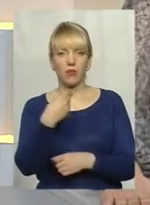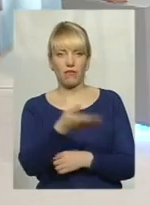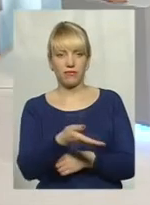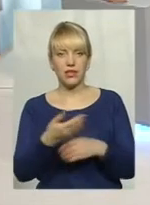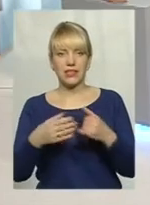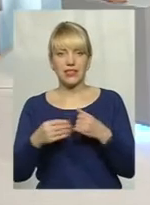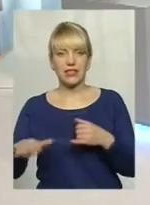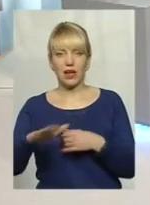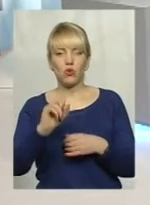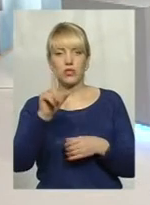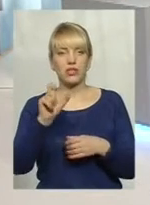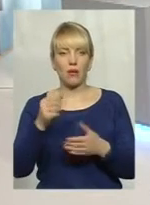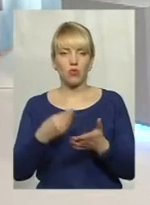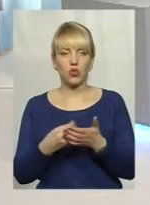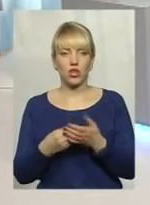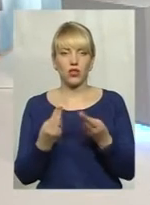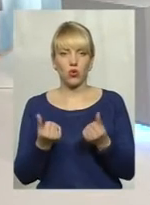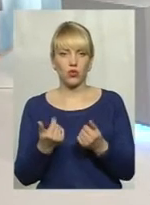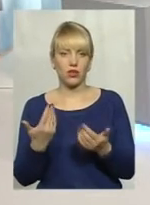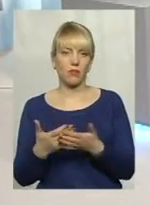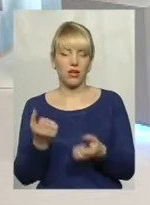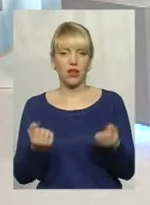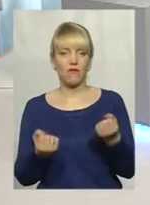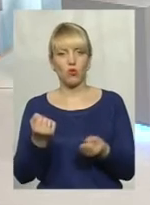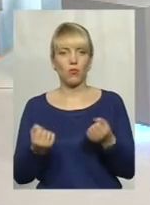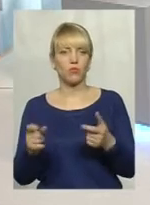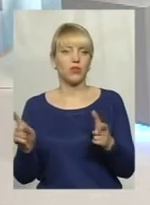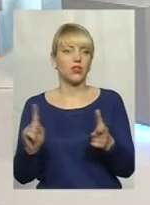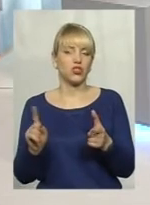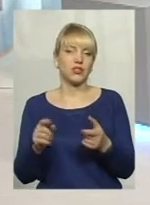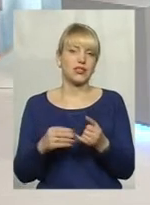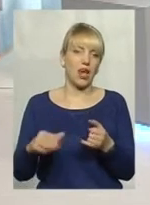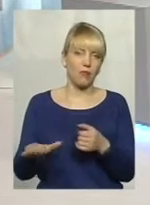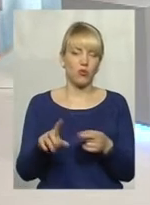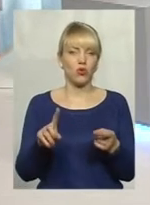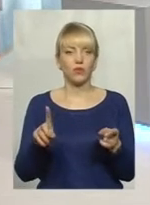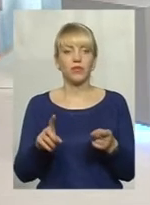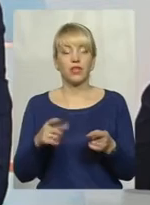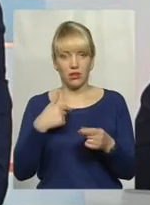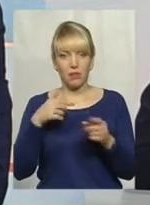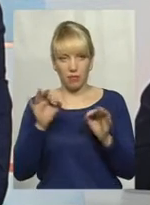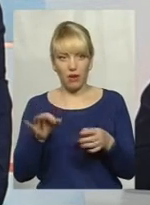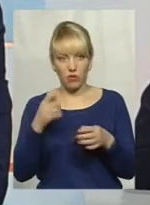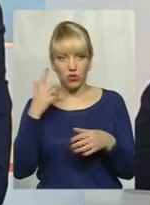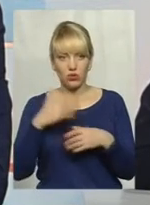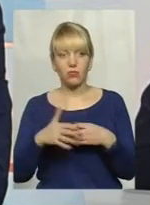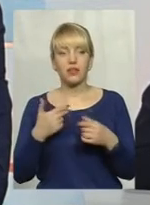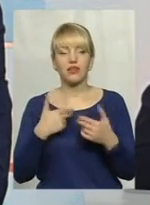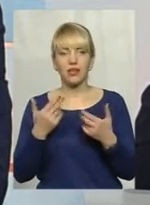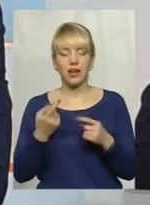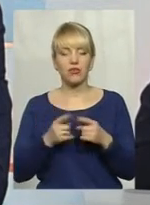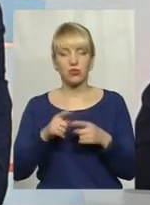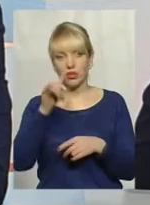за бюджетні кошти автомобіль там, чи ще якісь вигоди, так я розумію? Так, і то такі дії не